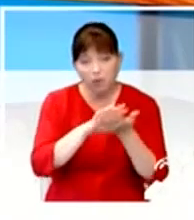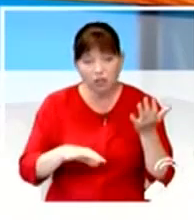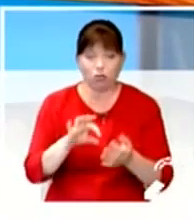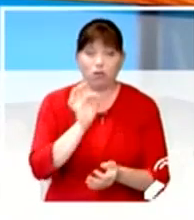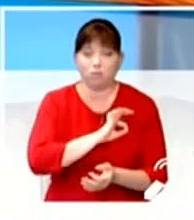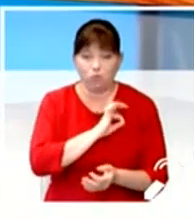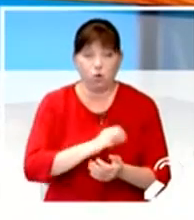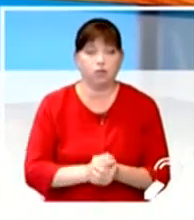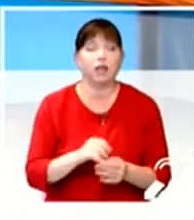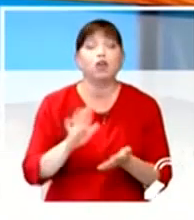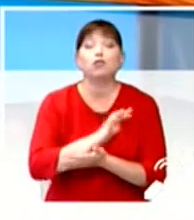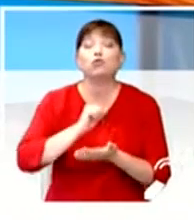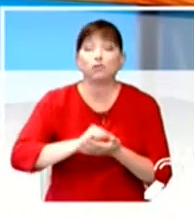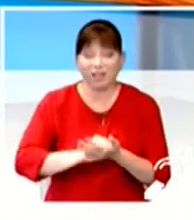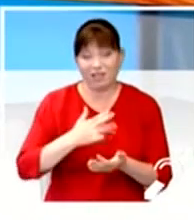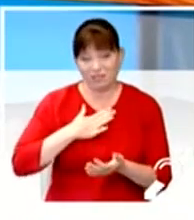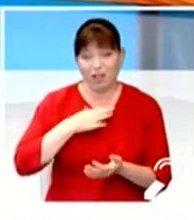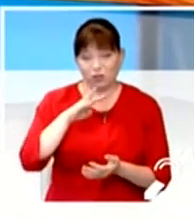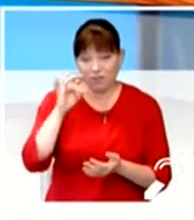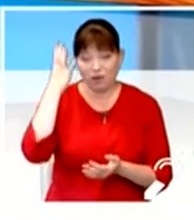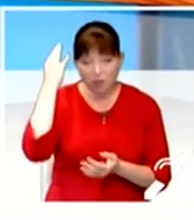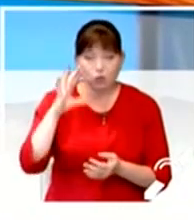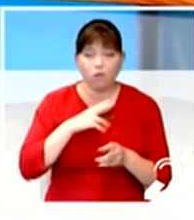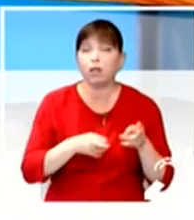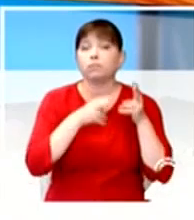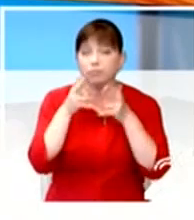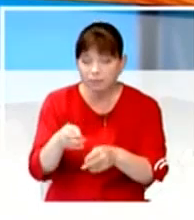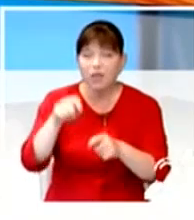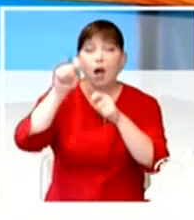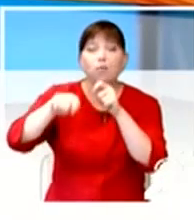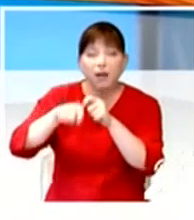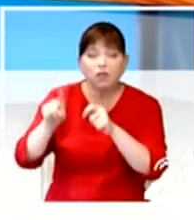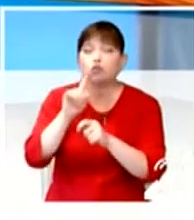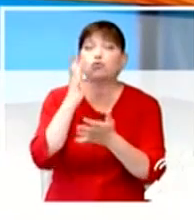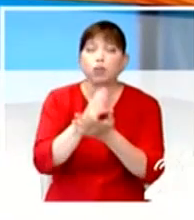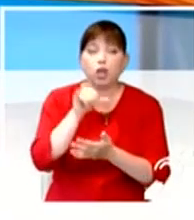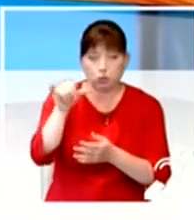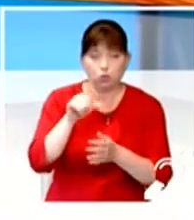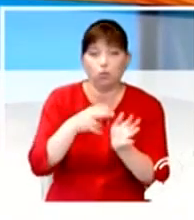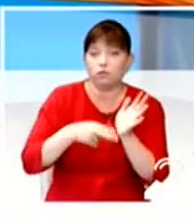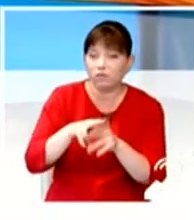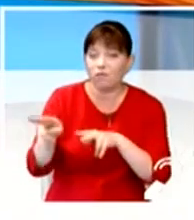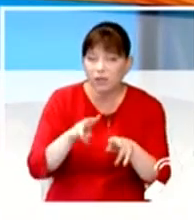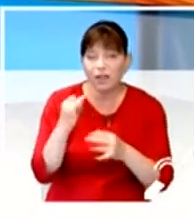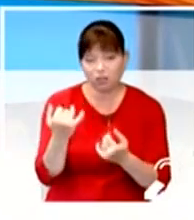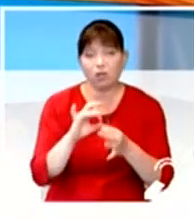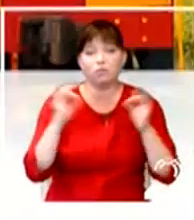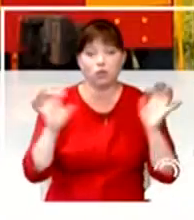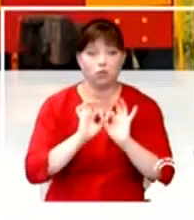funcționale. Jurnalista TVR Moldova Natalia Chicu a făcut o inventariere a flotei feroviare și vine cu mai multe